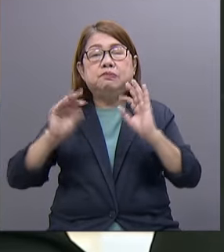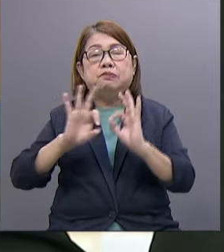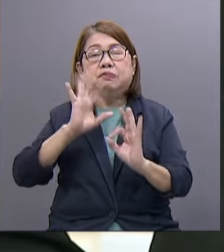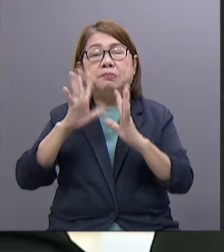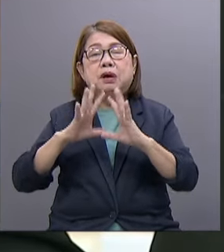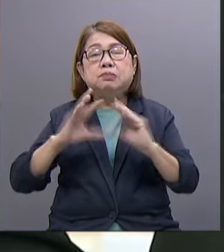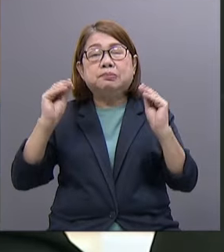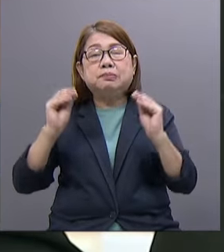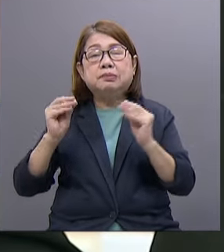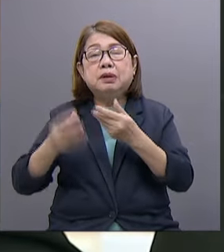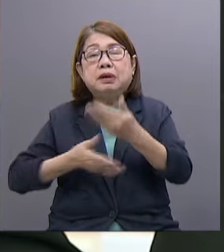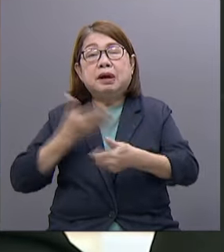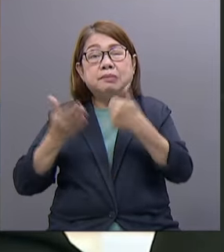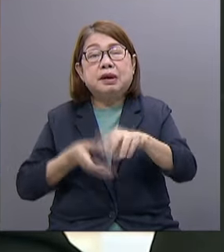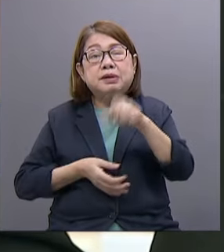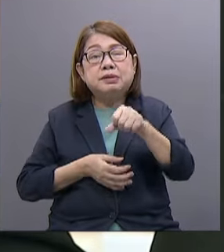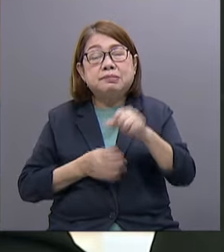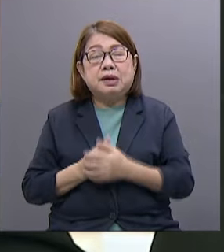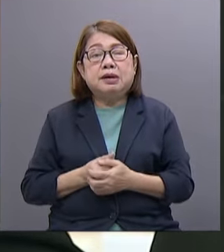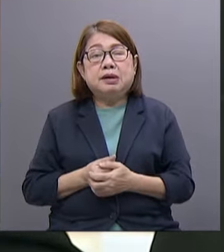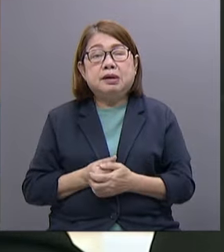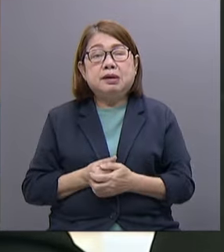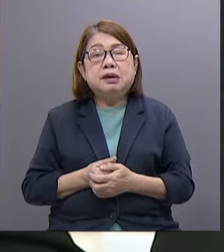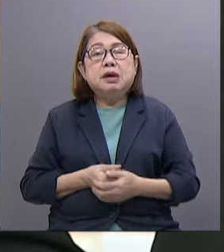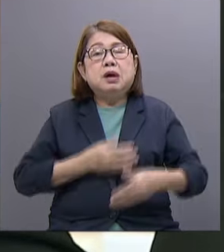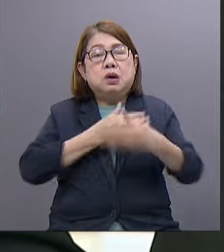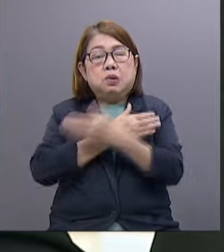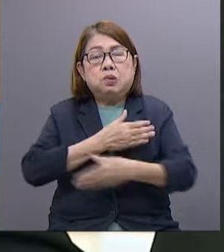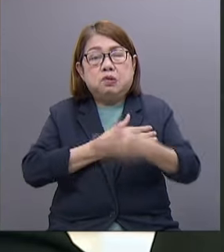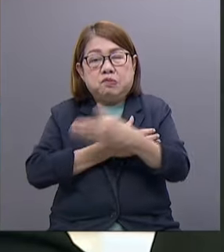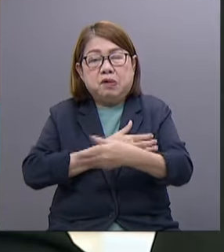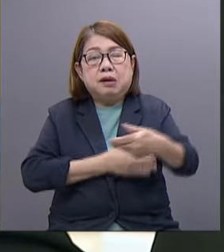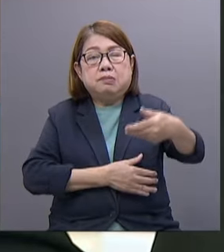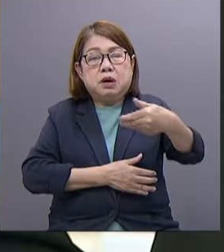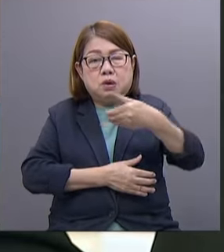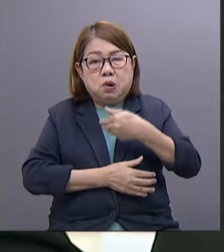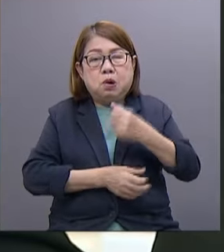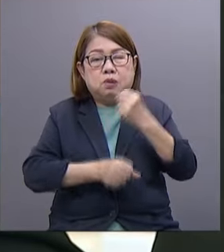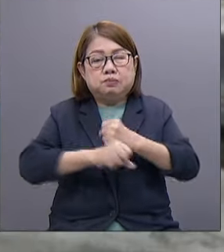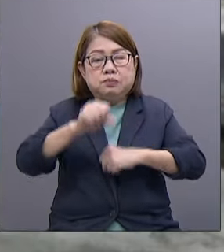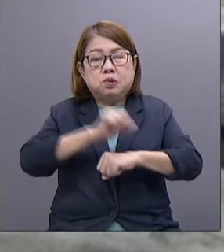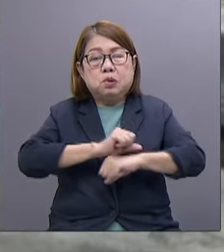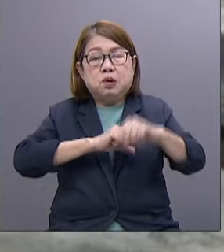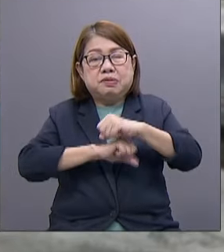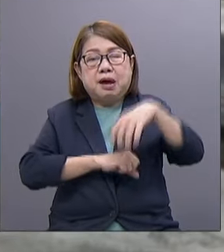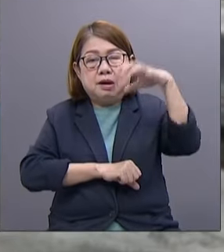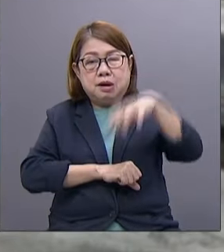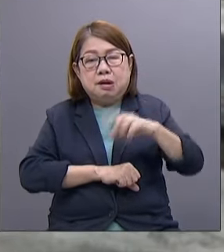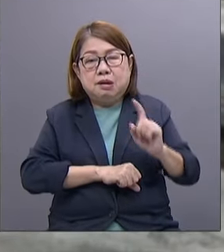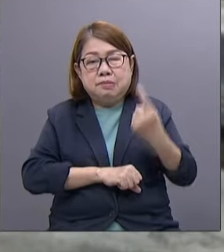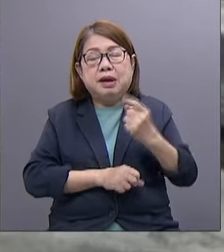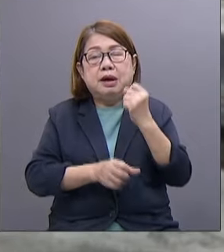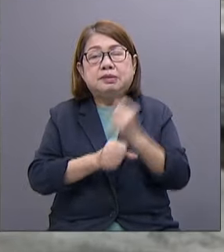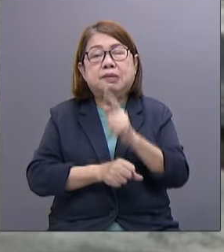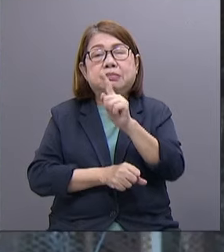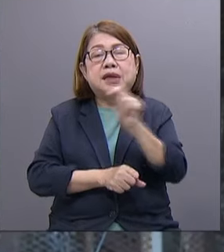ประกอบกิจการไม่ได้ถ้าจะประกอบกจได้รัไฟต้องมาขออนุญาตก่อสร้างใหม่ก่อสร้างอาคารใหม่แล้วก็ประกอบเป็นตลาดถ้าประกอบเป็นตลาดถ้าจะ